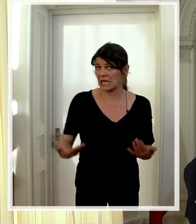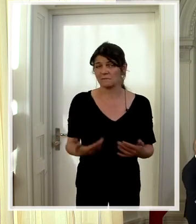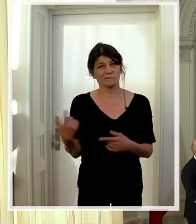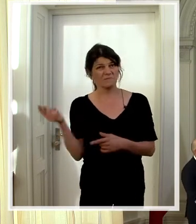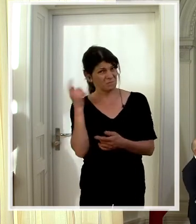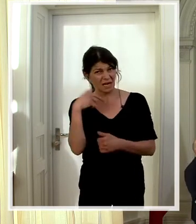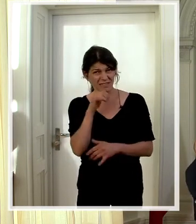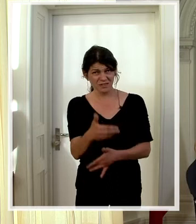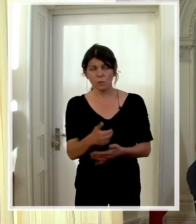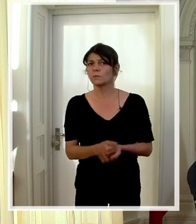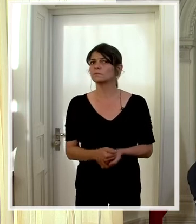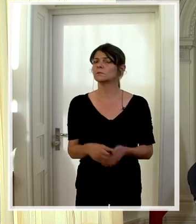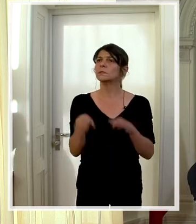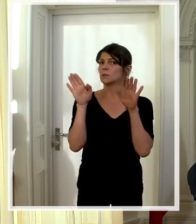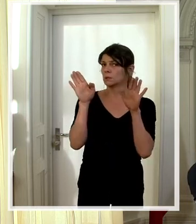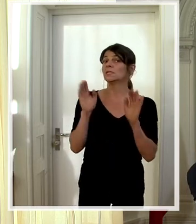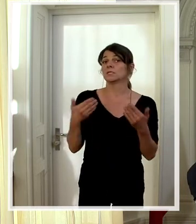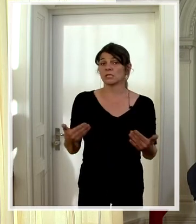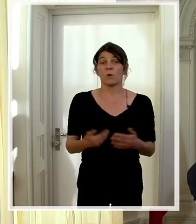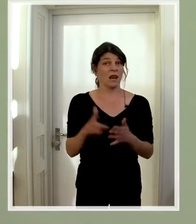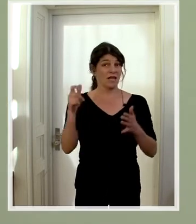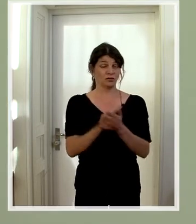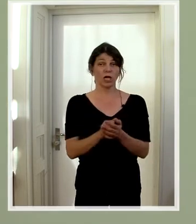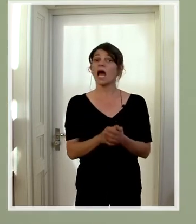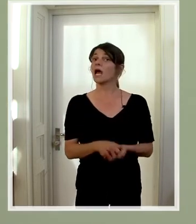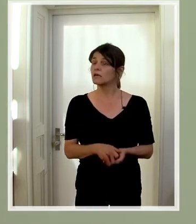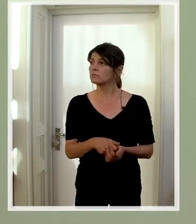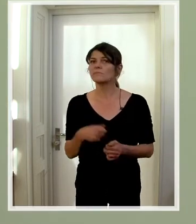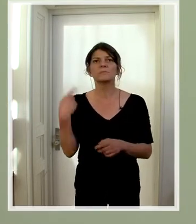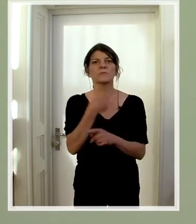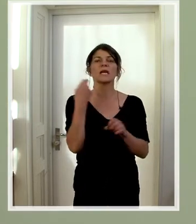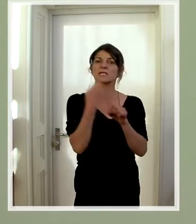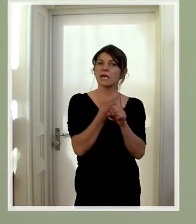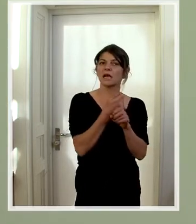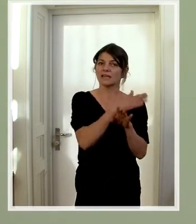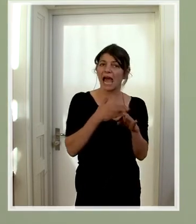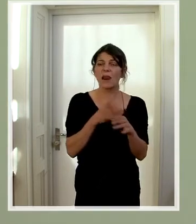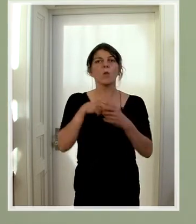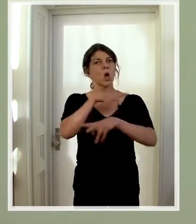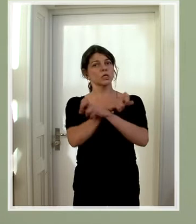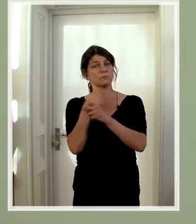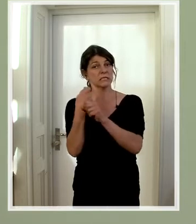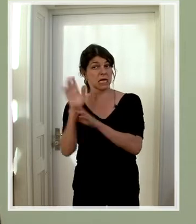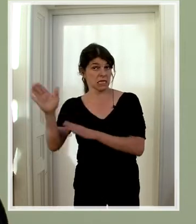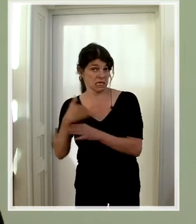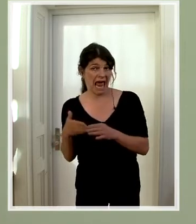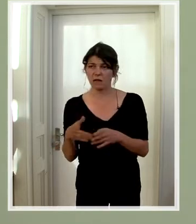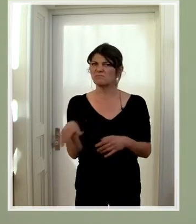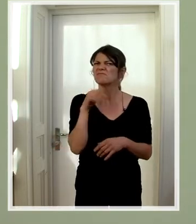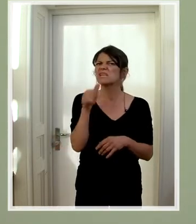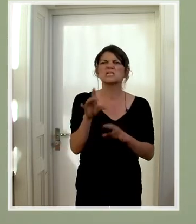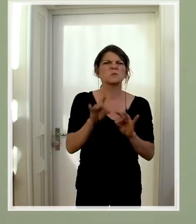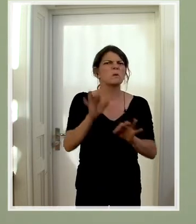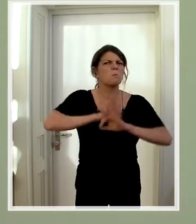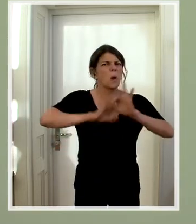Ja, bitte. Also es ist so, dass Liechtenstein zahlt sein Teil und Österreich zahlt ihren Teil, ja. das hat nicht mehr Prozent zu